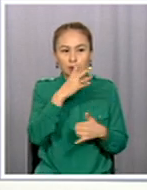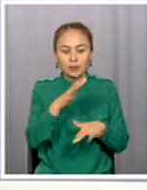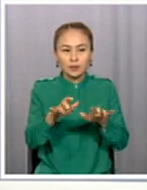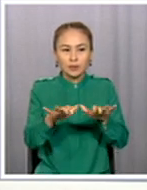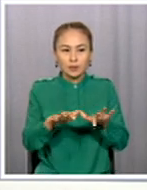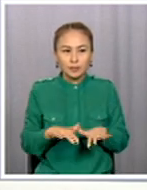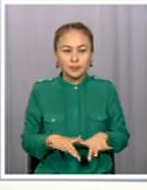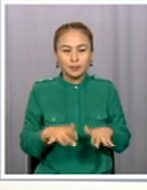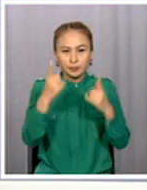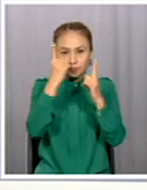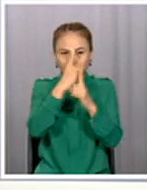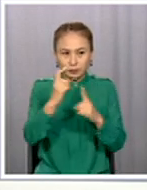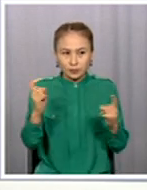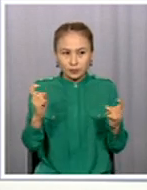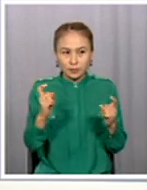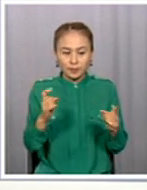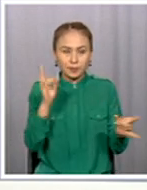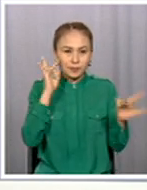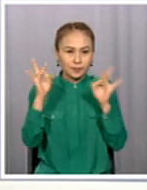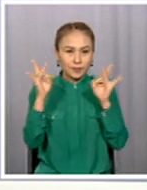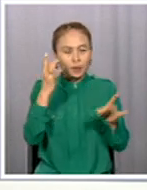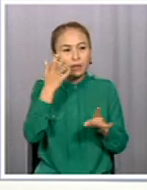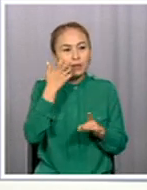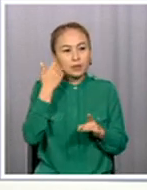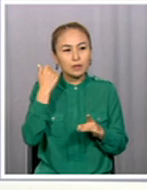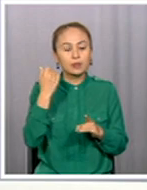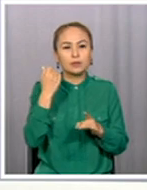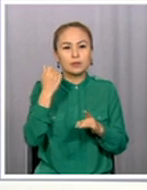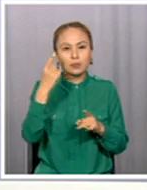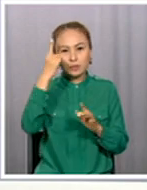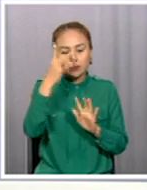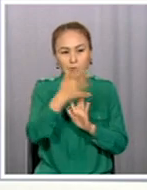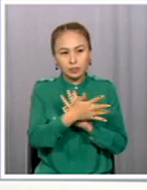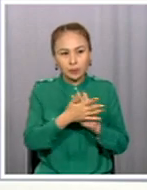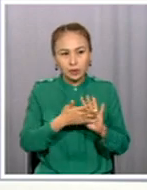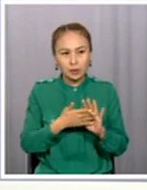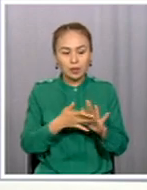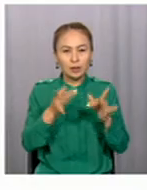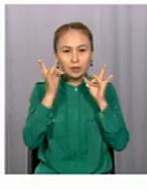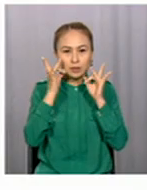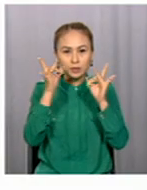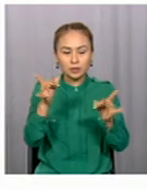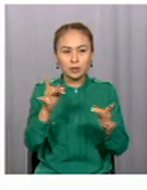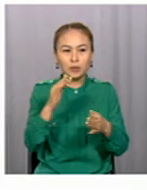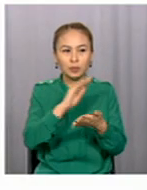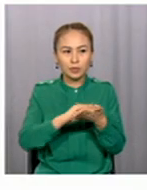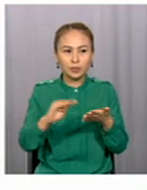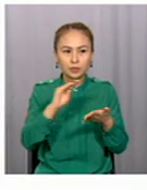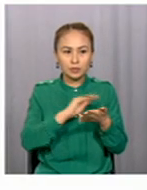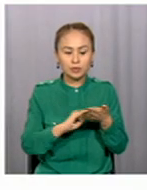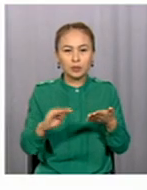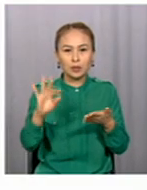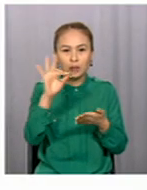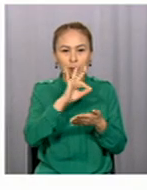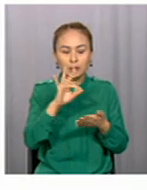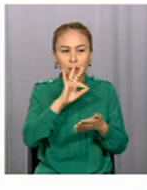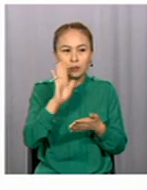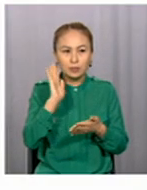компьютерлер ақпараттарды дыбыс арқылы танып білу, дыбыстарды өңдеу қабілетіне ие